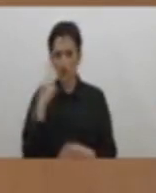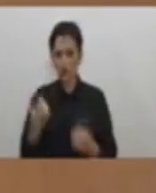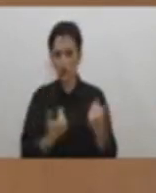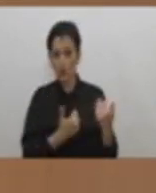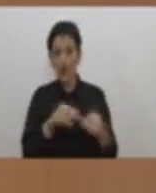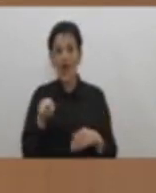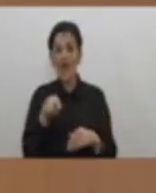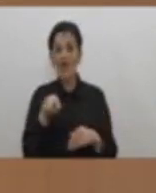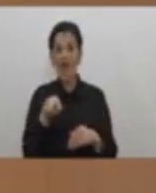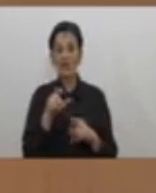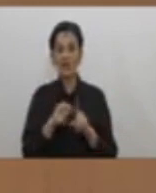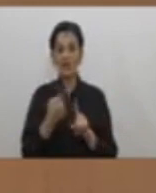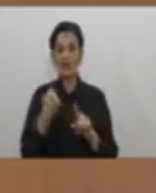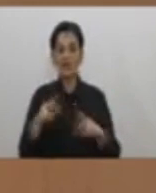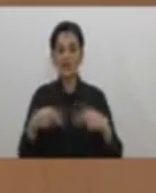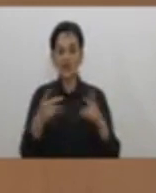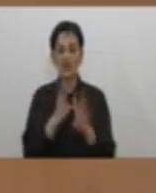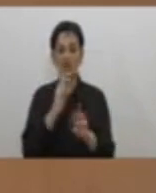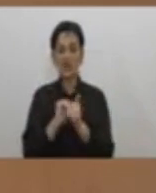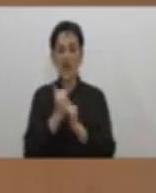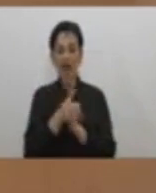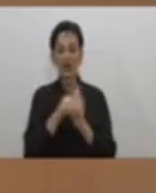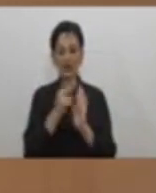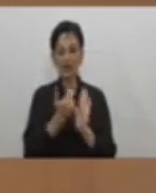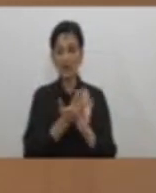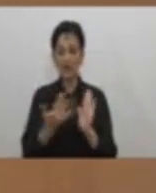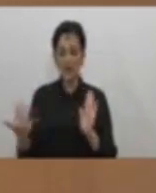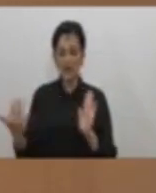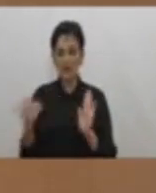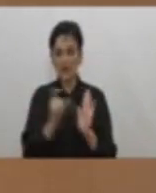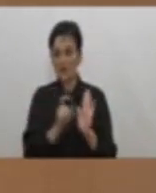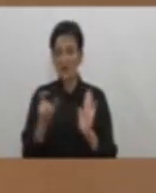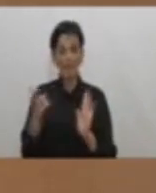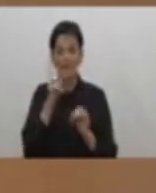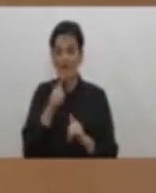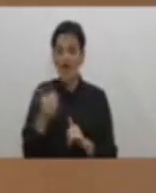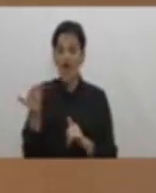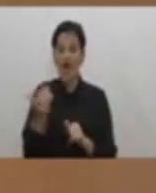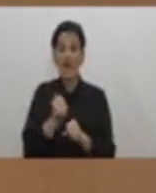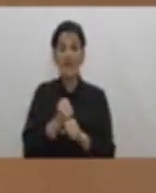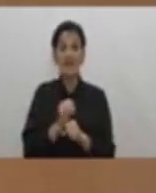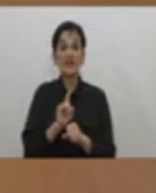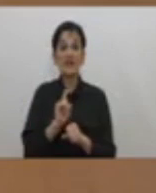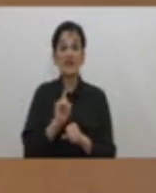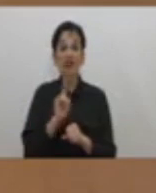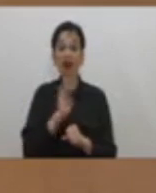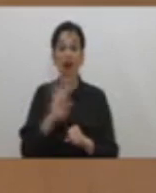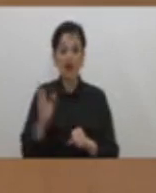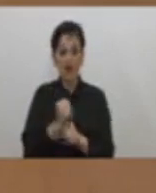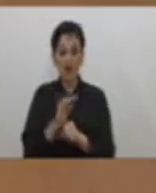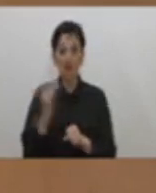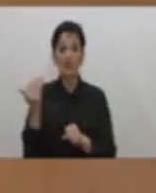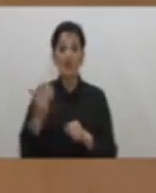ამოიღოთ გადატრიალება რიგარეში არჩევნები და ეს შემდეგ თუმცა ამას არა ვერ ახერხებთ არამედ არ ახერხებთ გამომდინარე იქიდან რომ თქვენი გზა არის